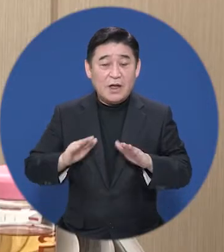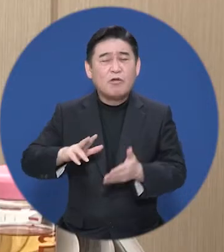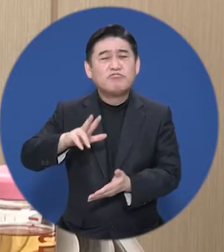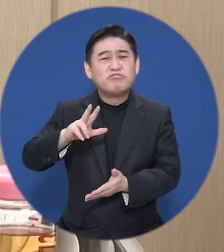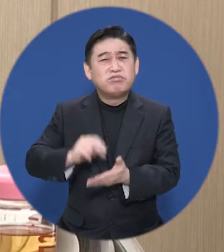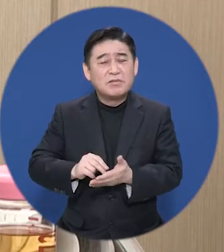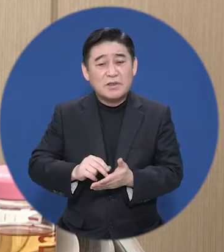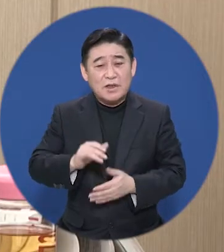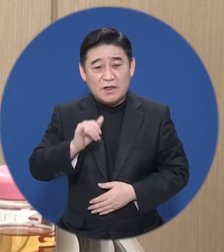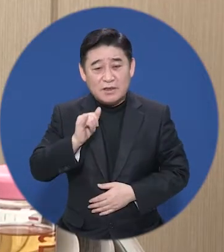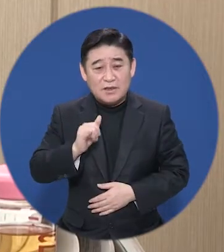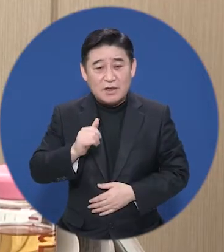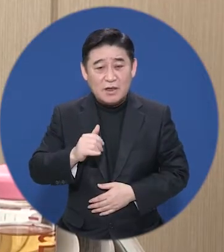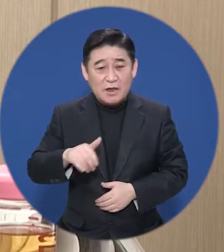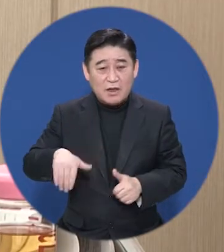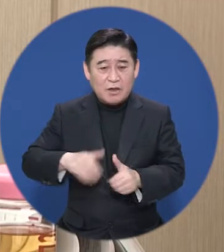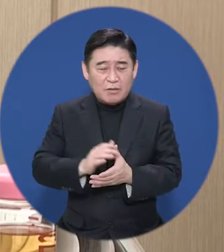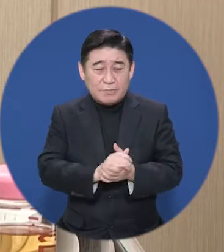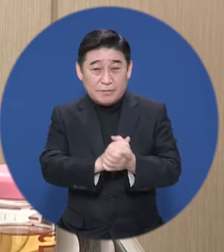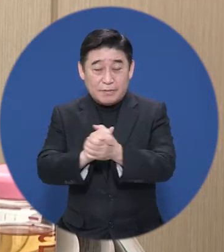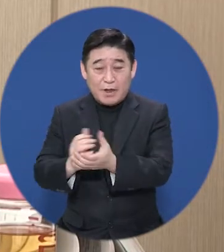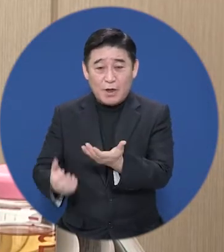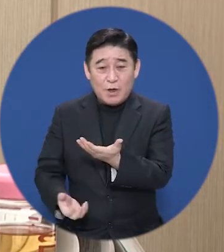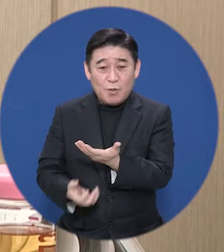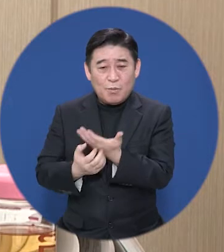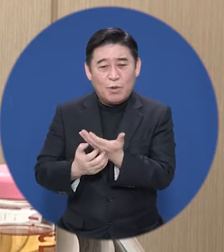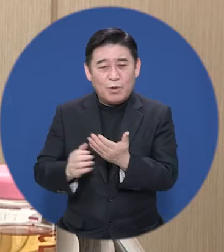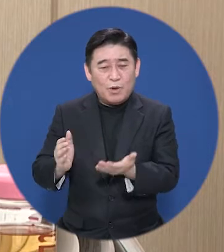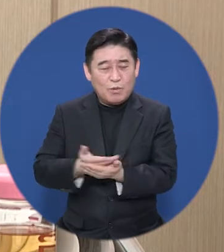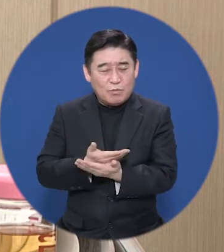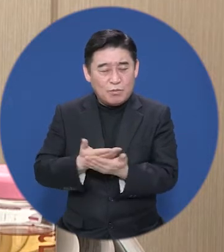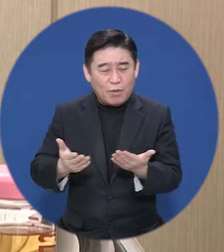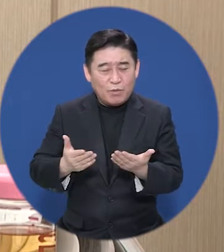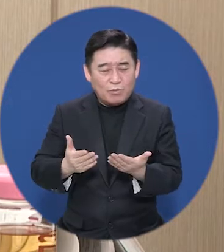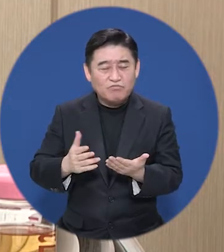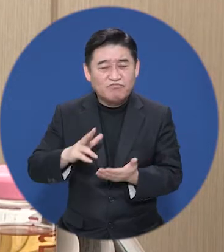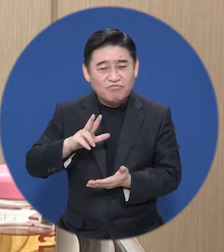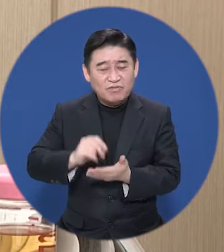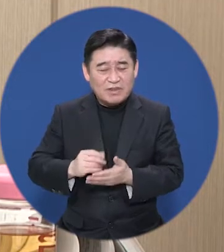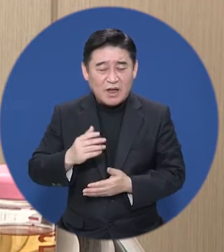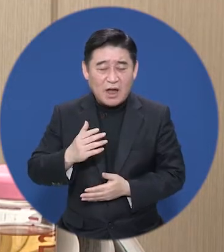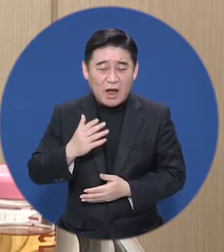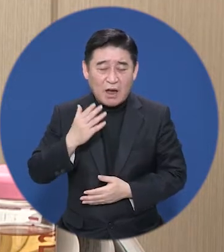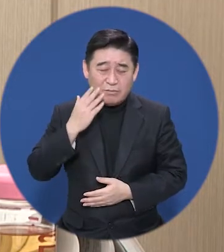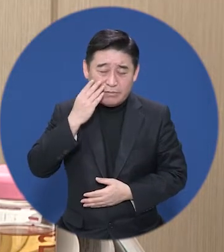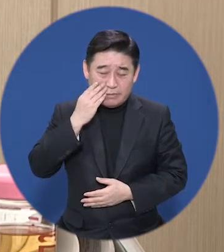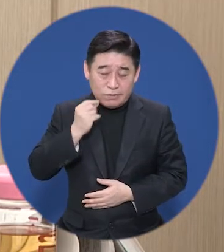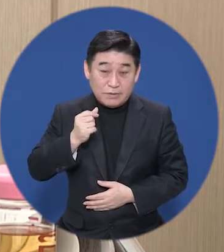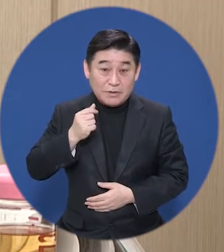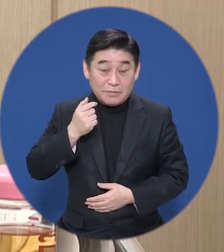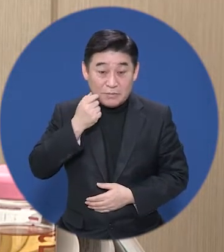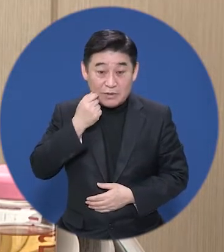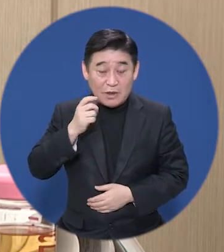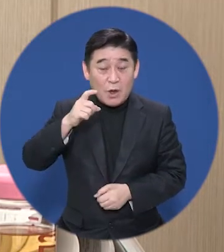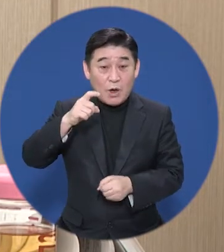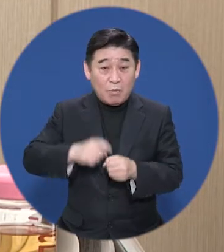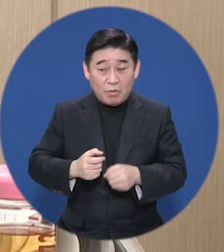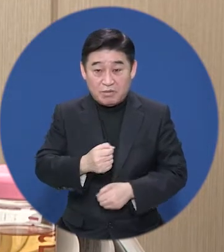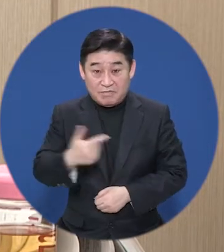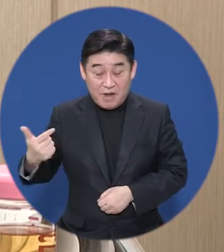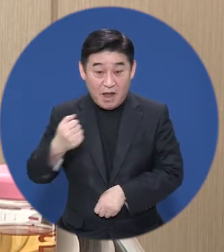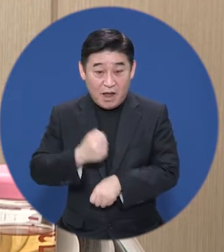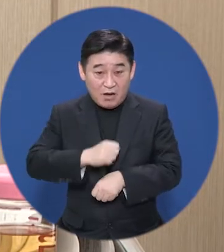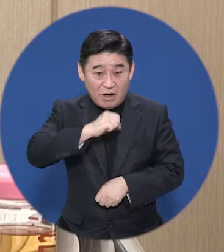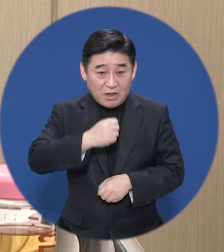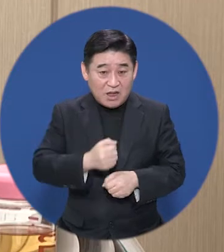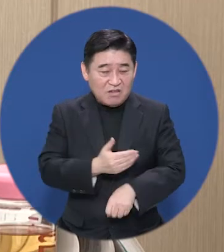현실적인 것은 지금 그런 것들이 문제점이 있어서 보급이 원활치 않은데 목표치를 많이 설정해놓고 또